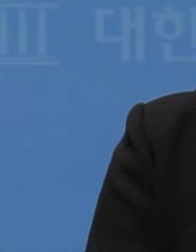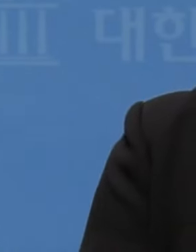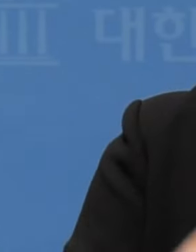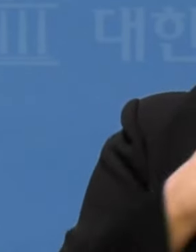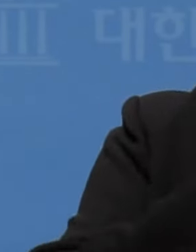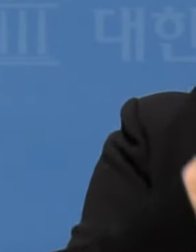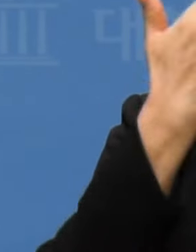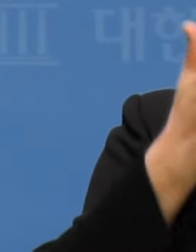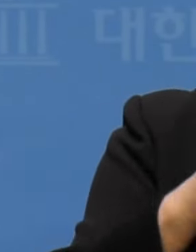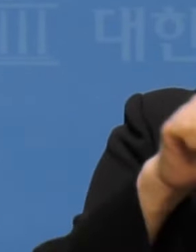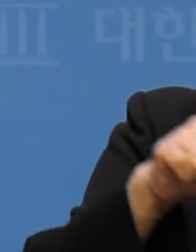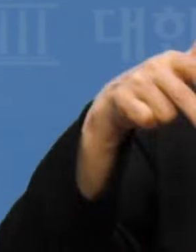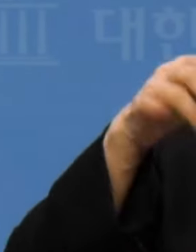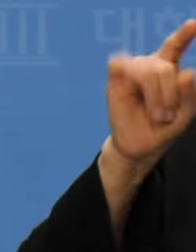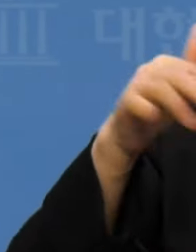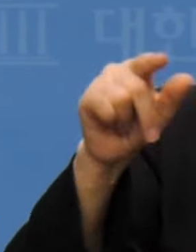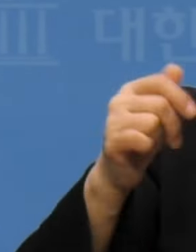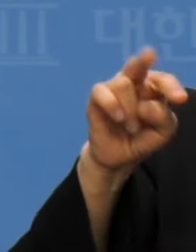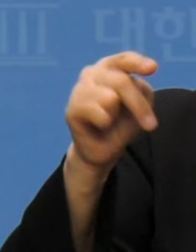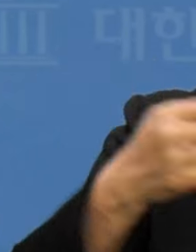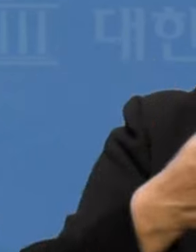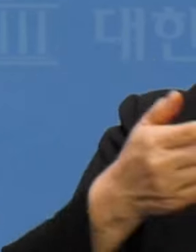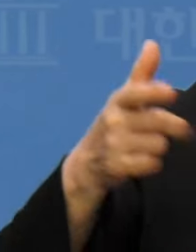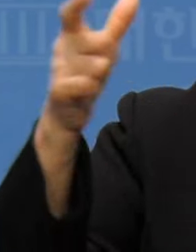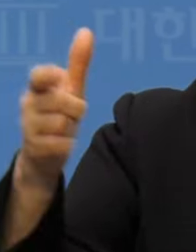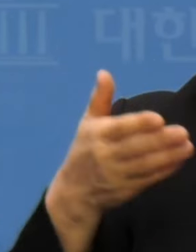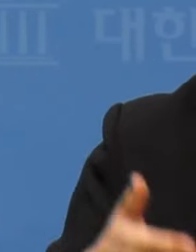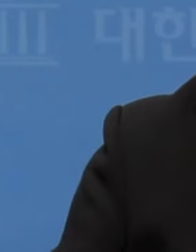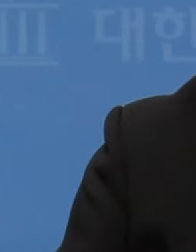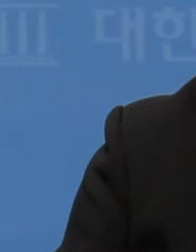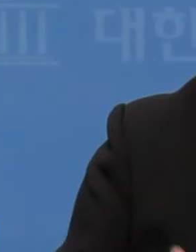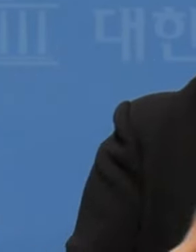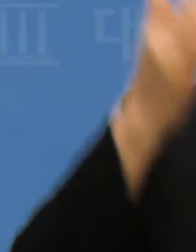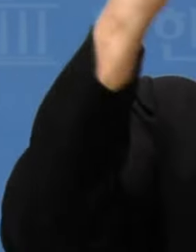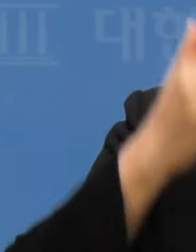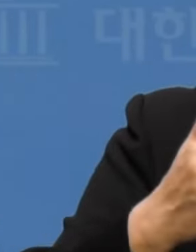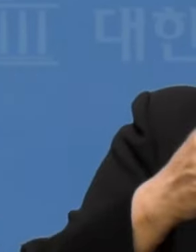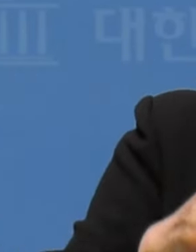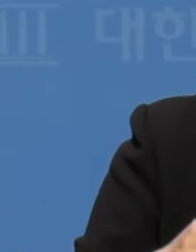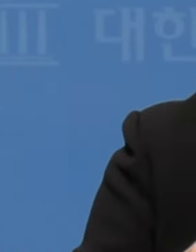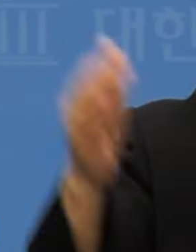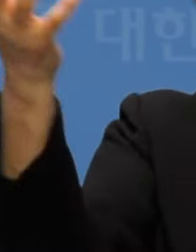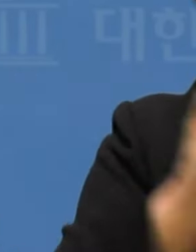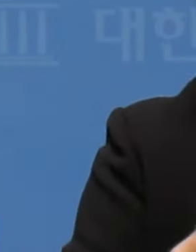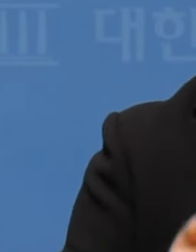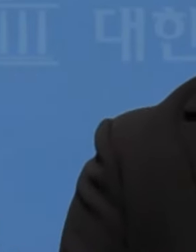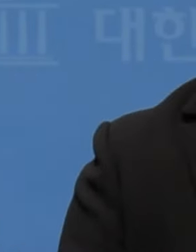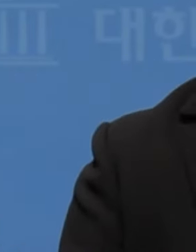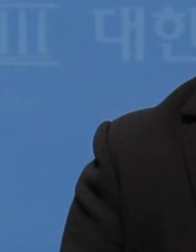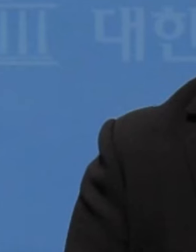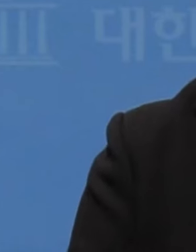저는 미국 캔자스 주에서 태어났습니다. 그리고 한국에서 자랐습니다.